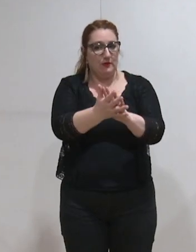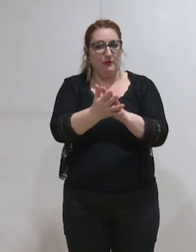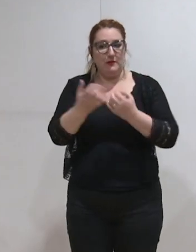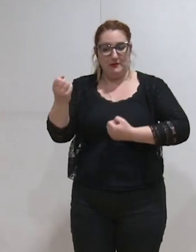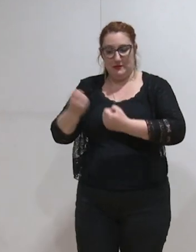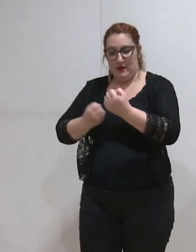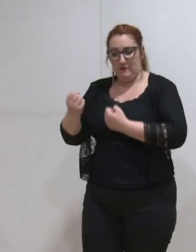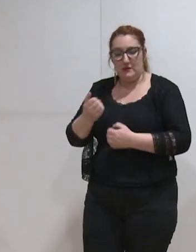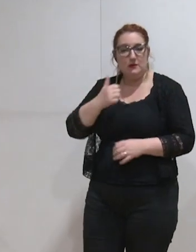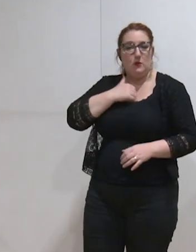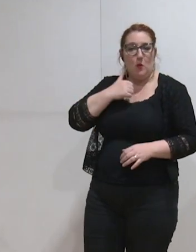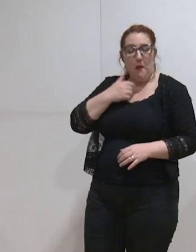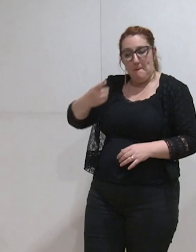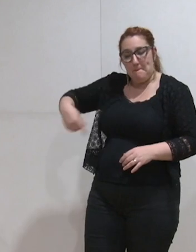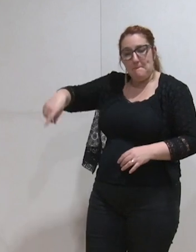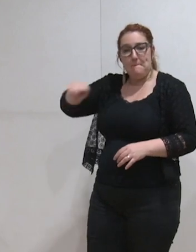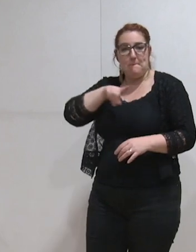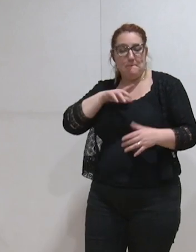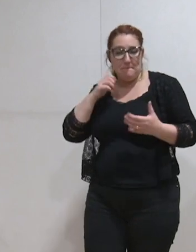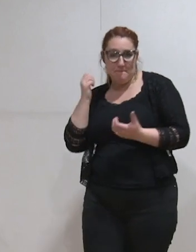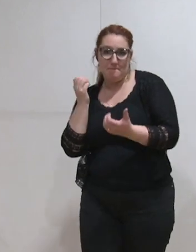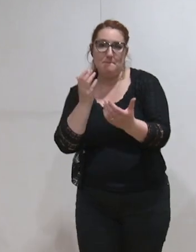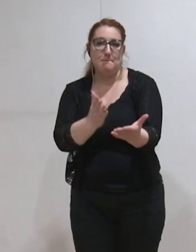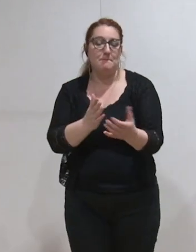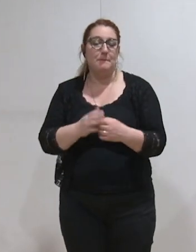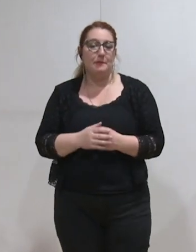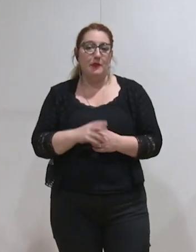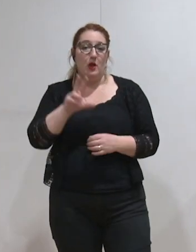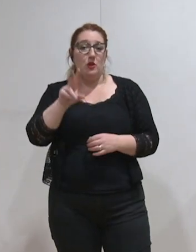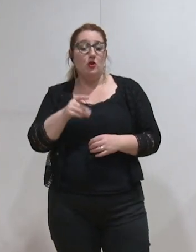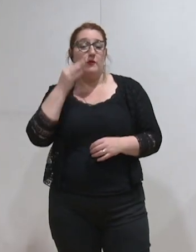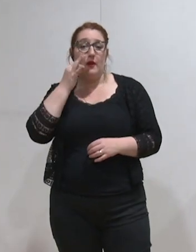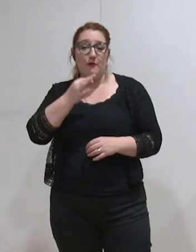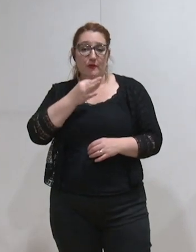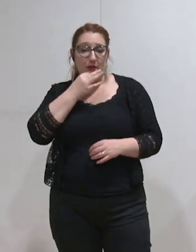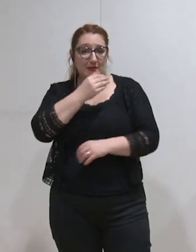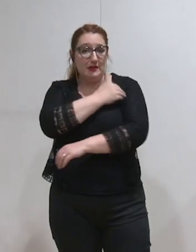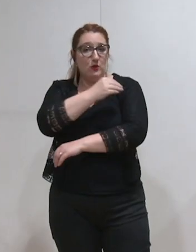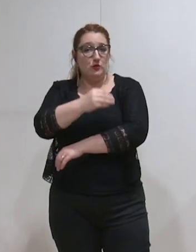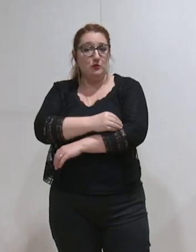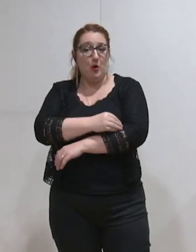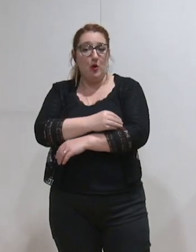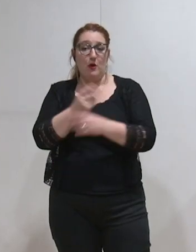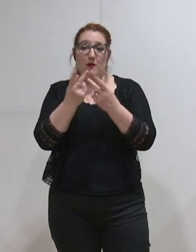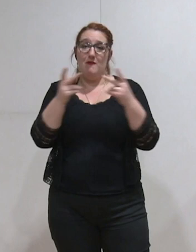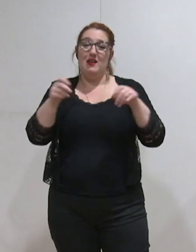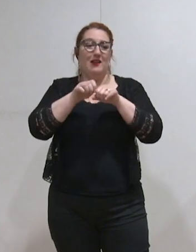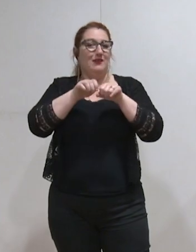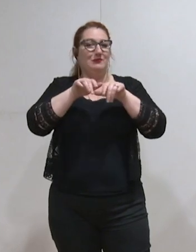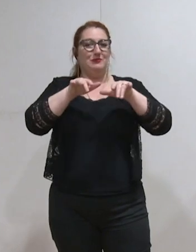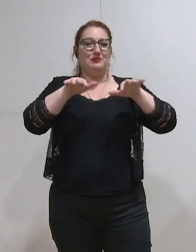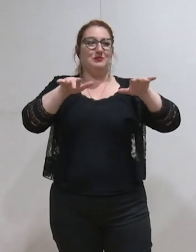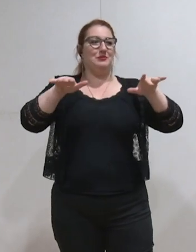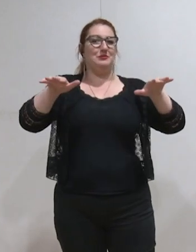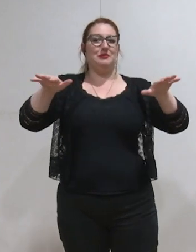services et nous-mêmes le 30 avril c'est le rayonnement du sport dans notre ville et dans notre